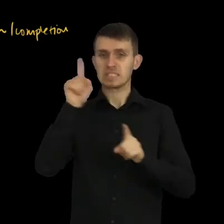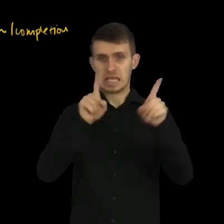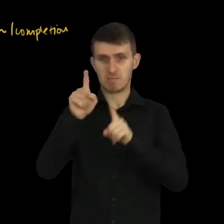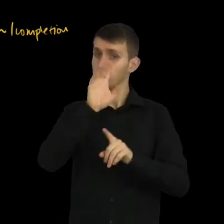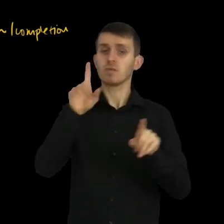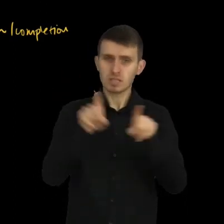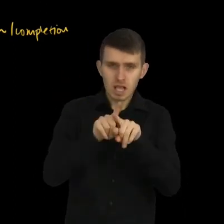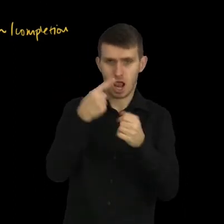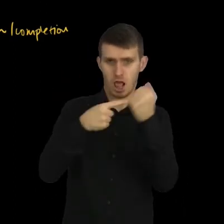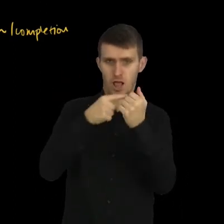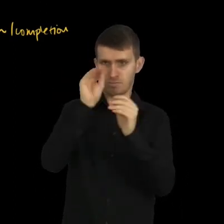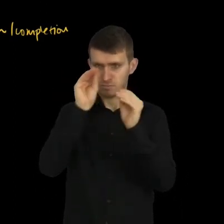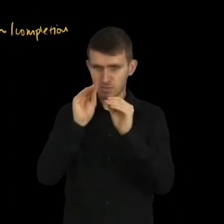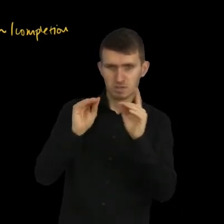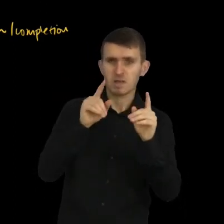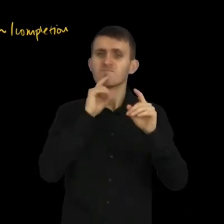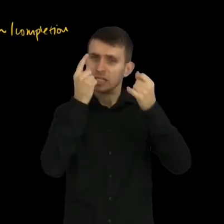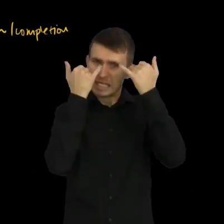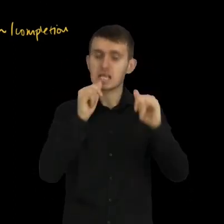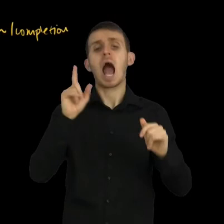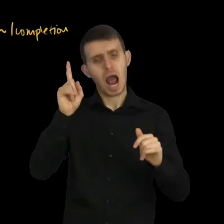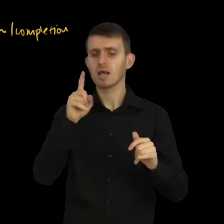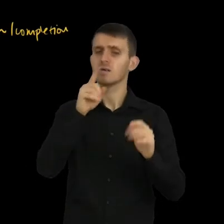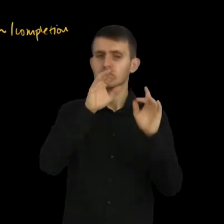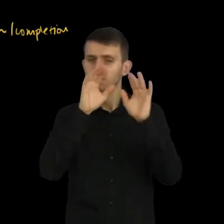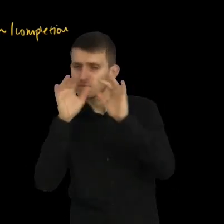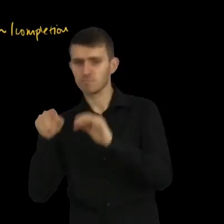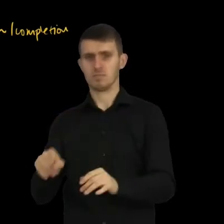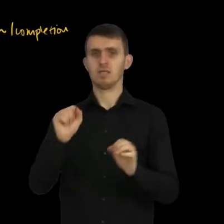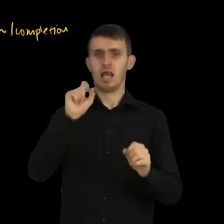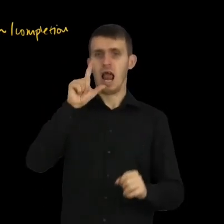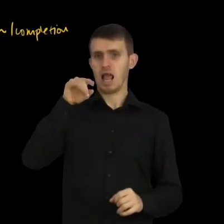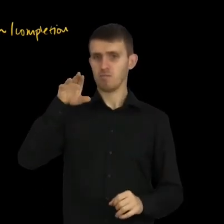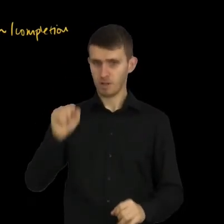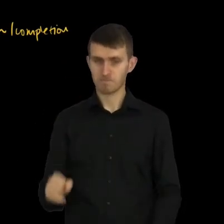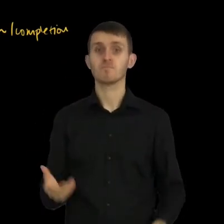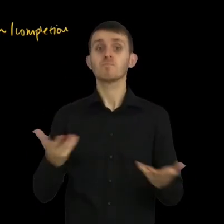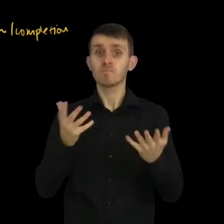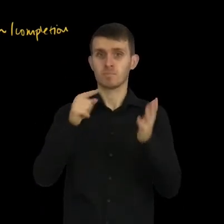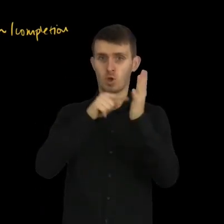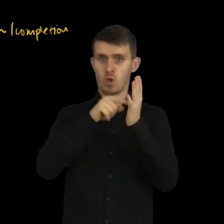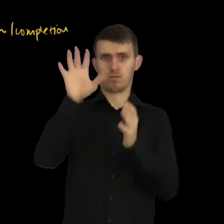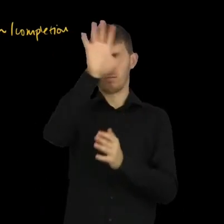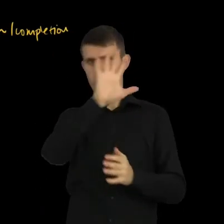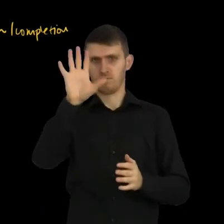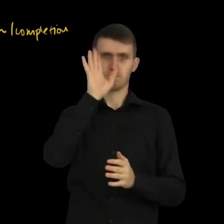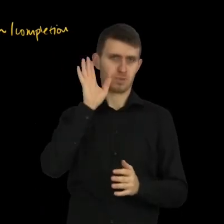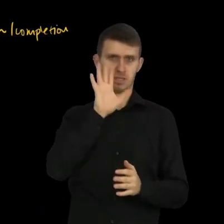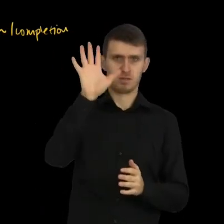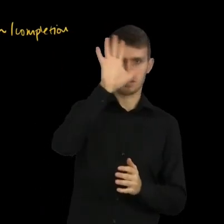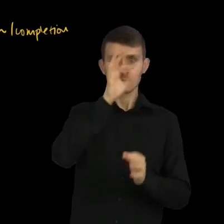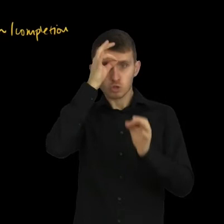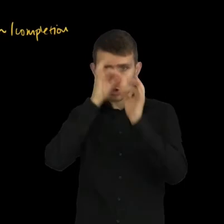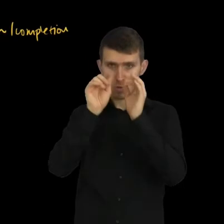używali tych samych symboliczny inaczej liczby ale to bez wątpienia algebra i cały czas jest to ta sama